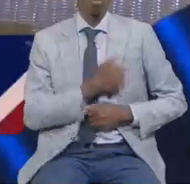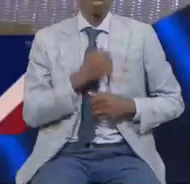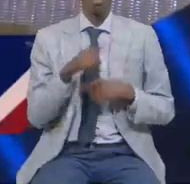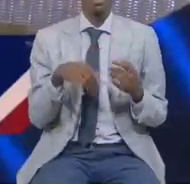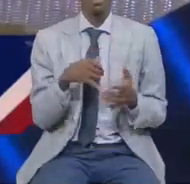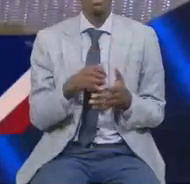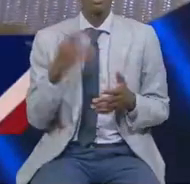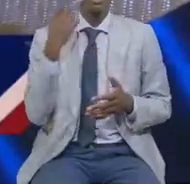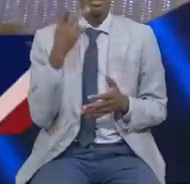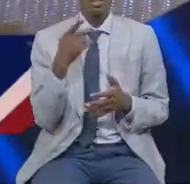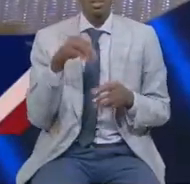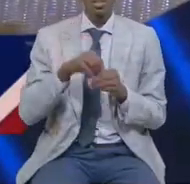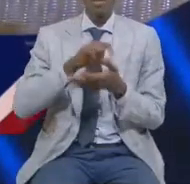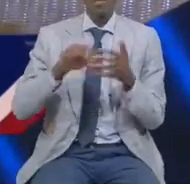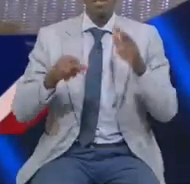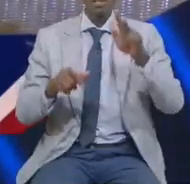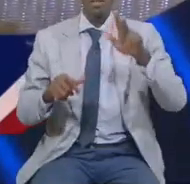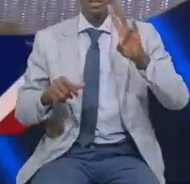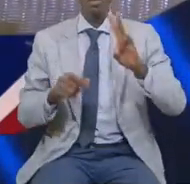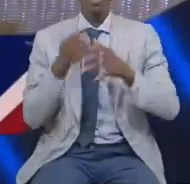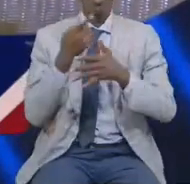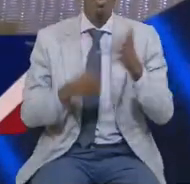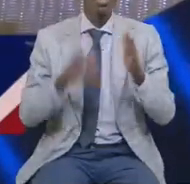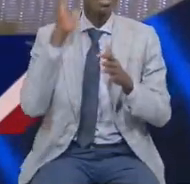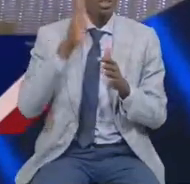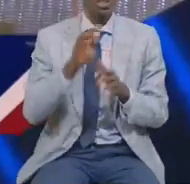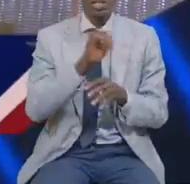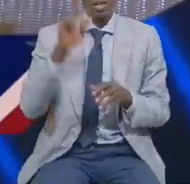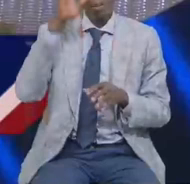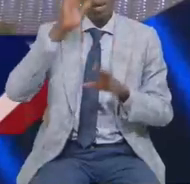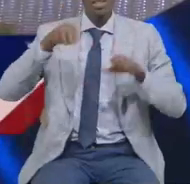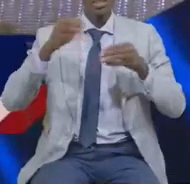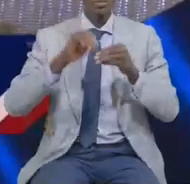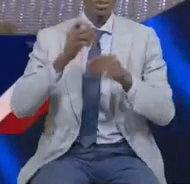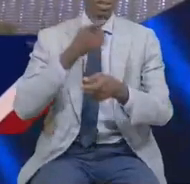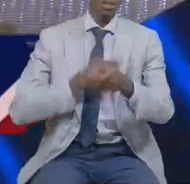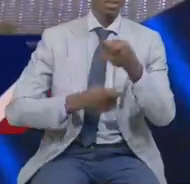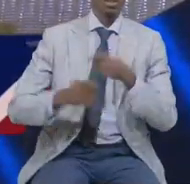Que donnerait un homme en échange de son âme?